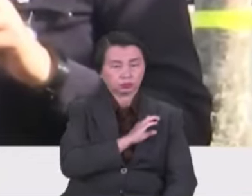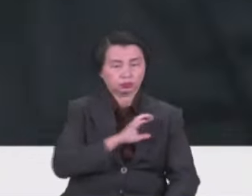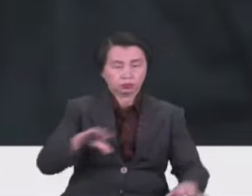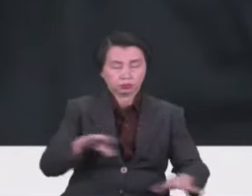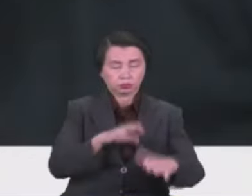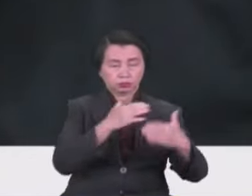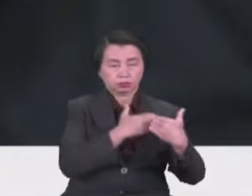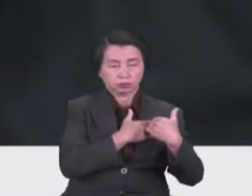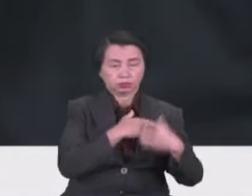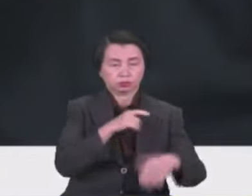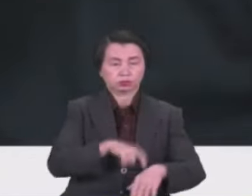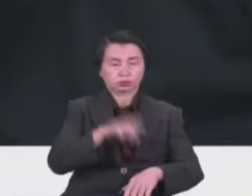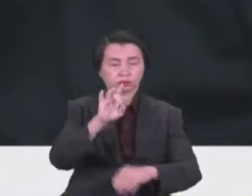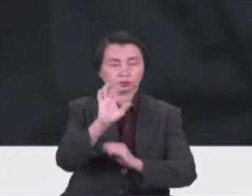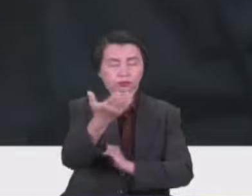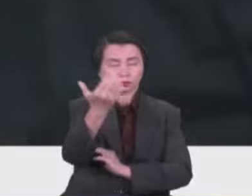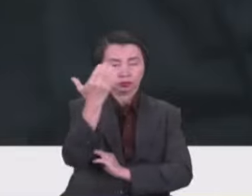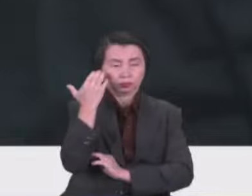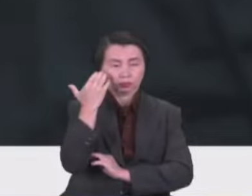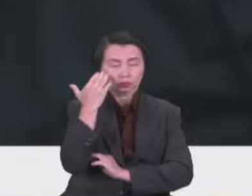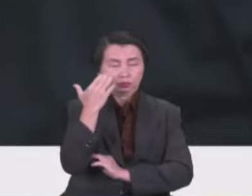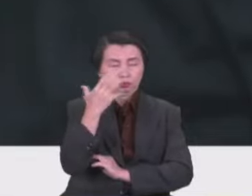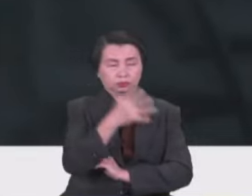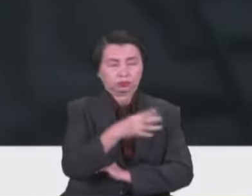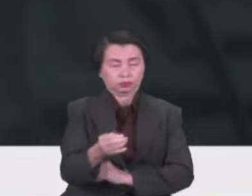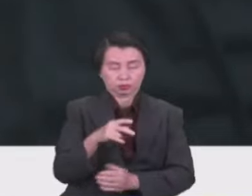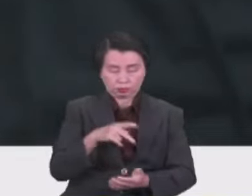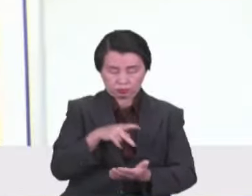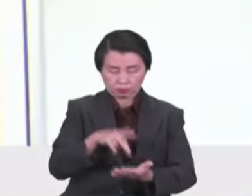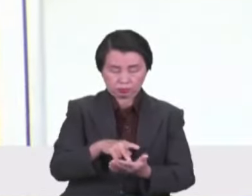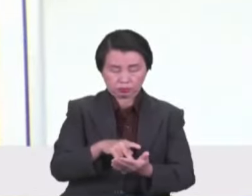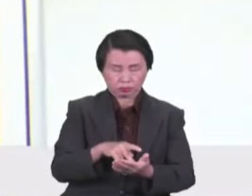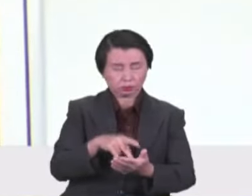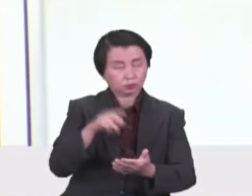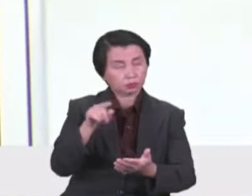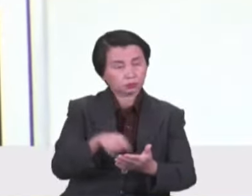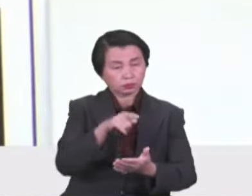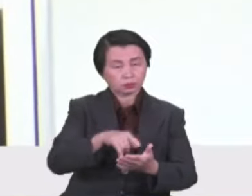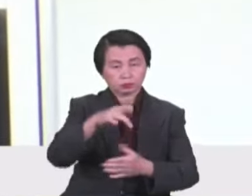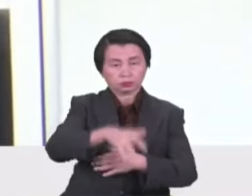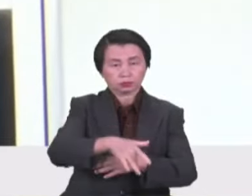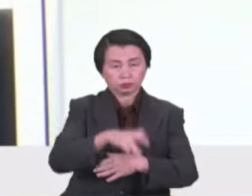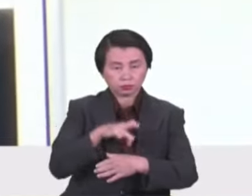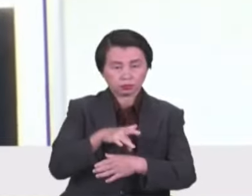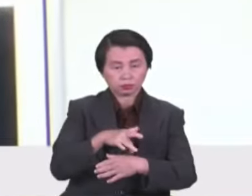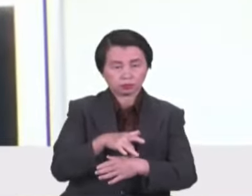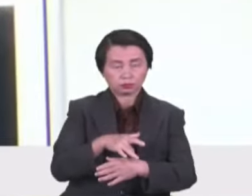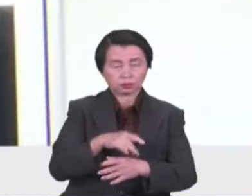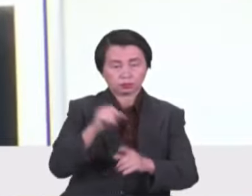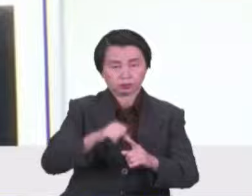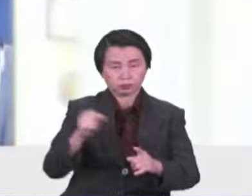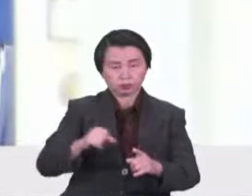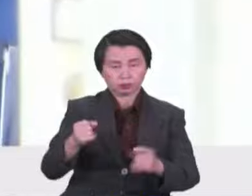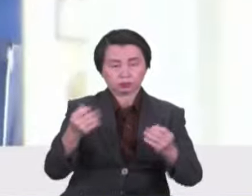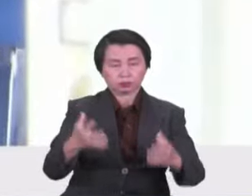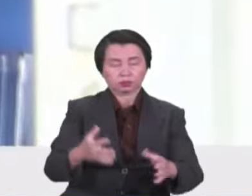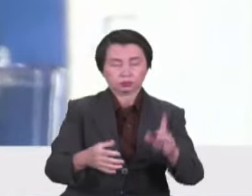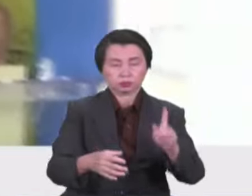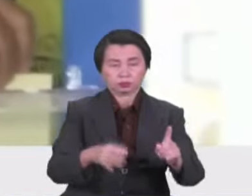menjalankan tanggungjawab seawal pukul 8 pagi. Manakala di pusat mengundi awal, mes pegawai kanan pasukan polis Merin Sandakan pula